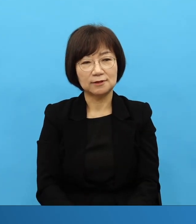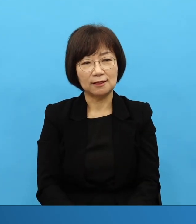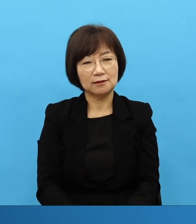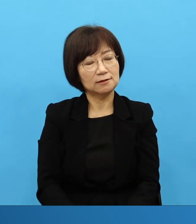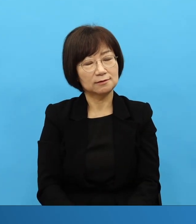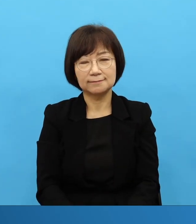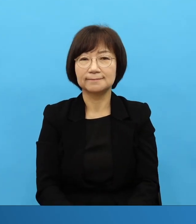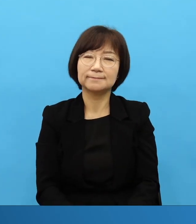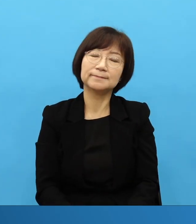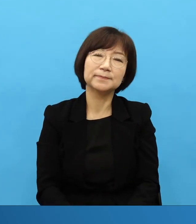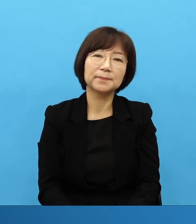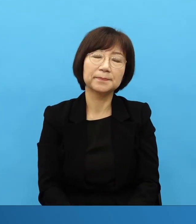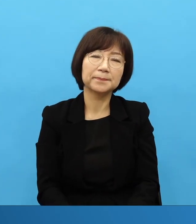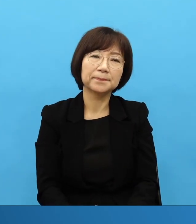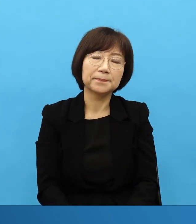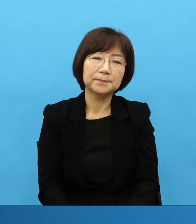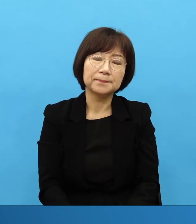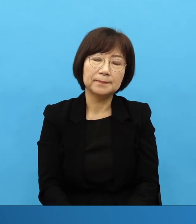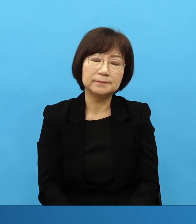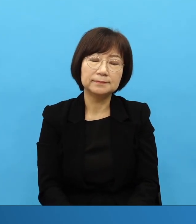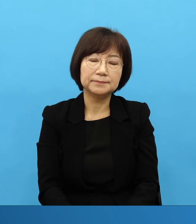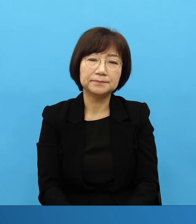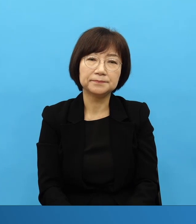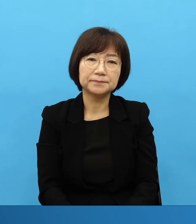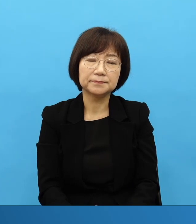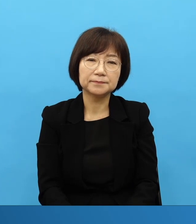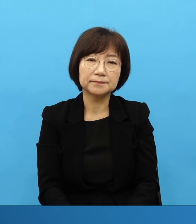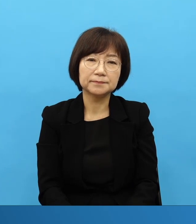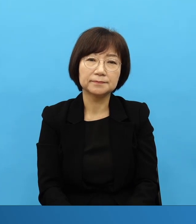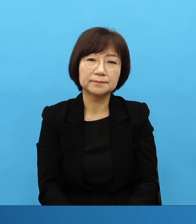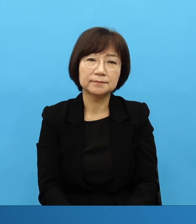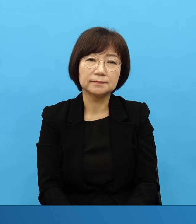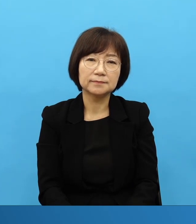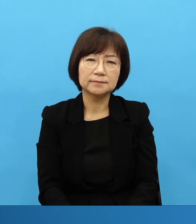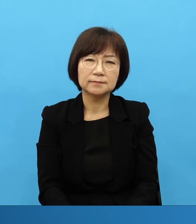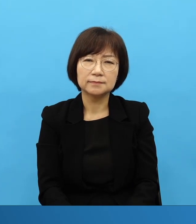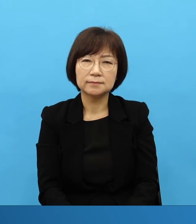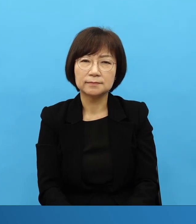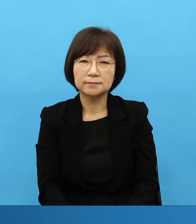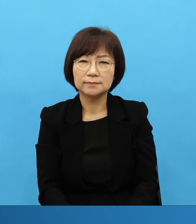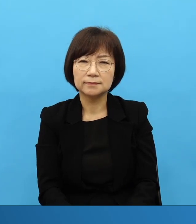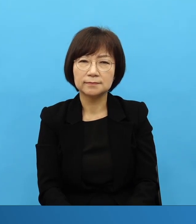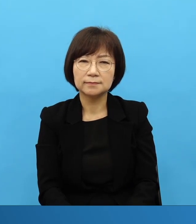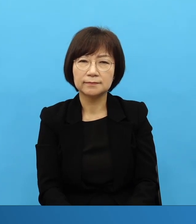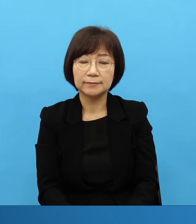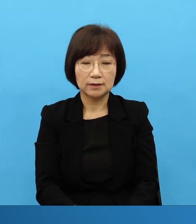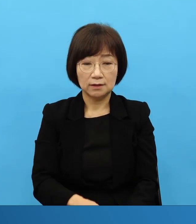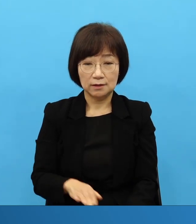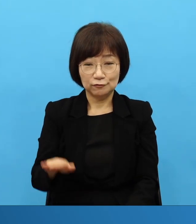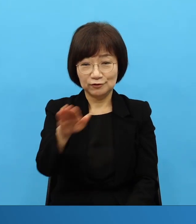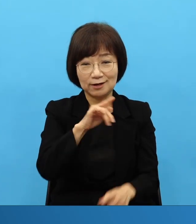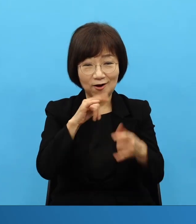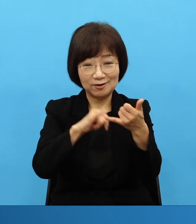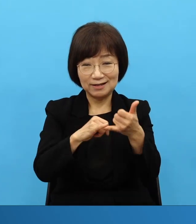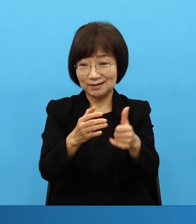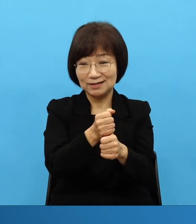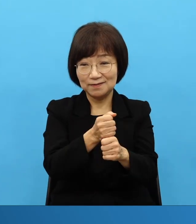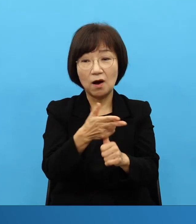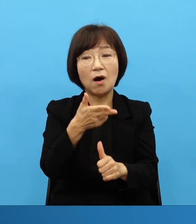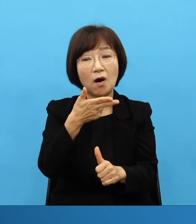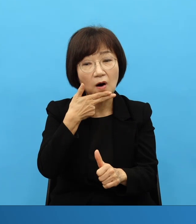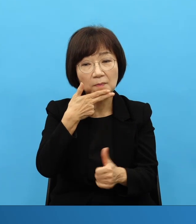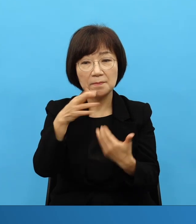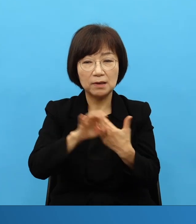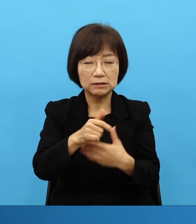There's something tremendous change here. 그분은 이걸 지금 안 붙잡으니까 큰 장벽에 부딪혀 있어요. And because we're not holding on to